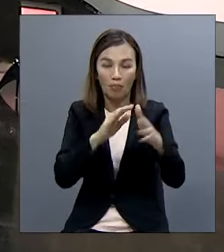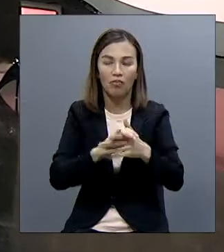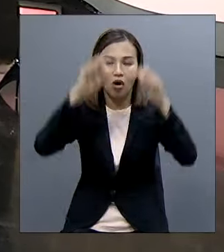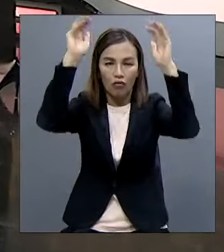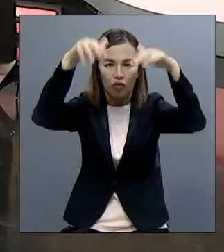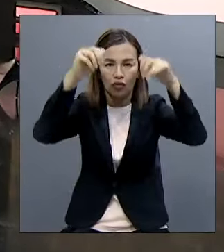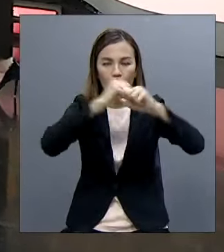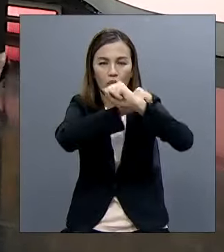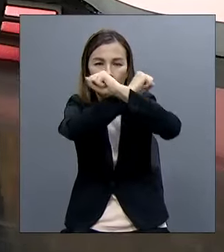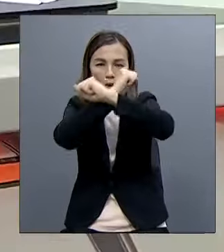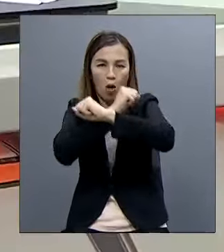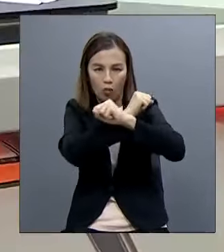ค่ะค่ะขอบคุณค่ะค่ะ